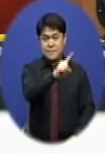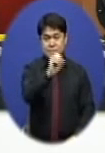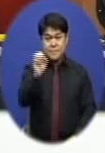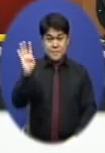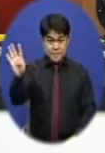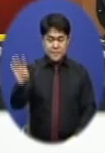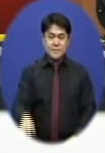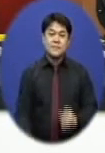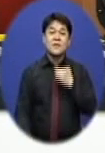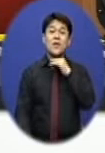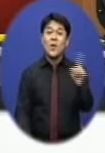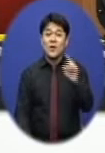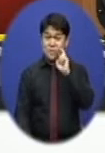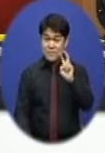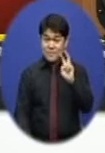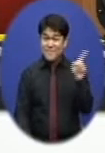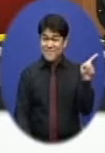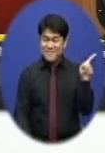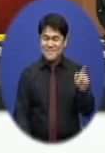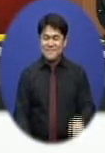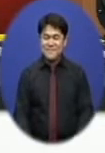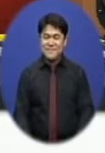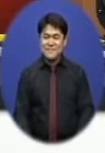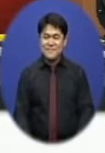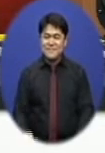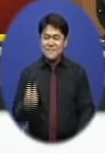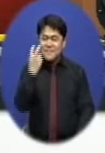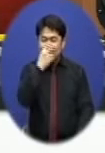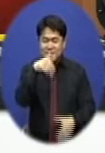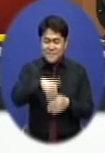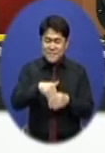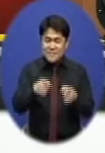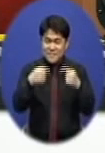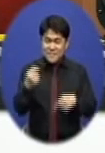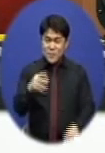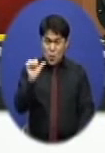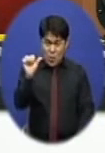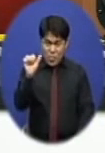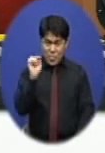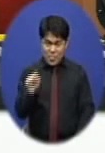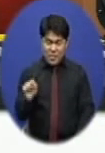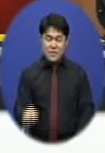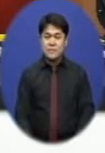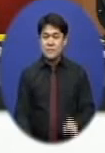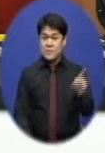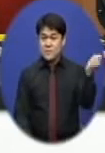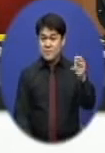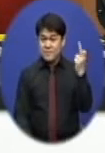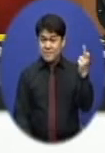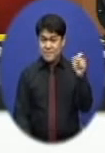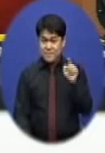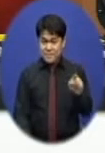060-608-1004번입니다. 네. 내 나이가 어때서 불러드린다네요? 네. 심사, 우리 투표 번호가 5번. 5번입니다. 자,